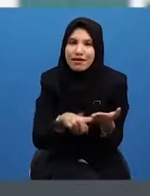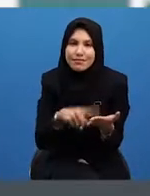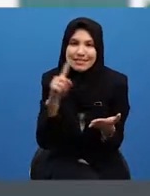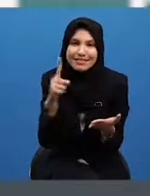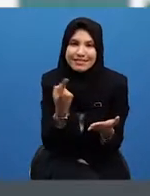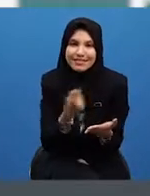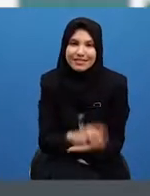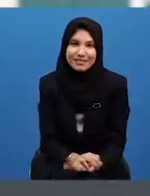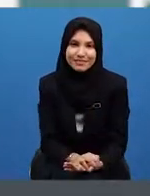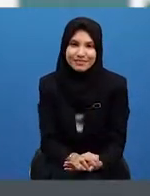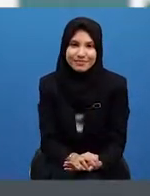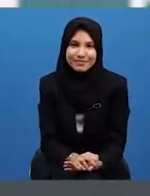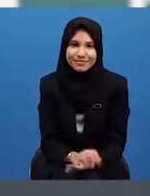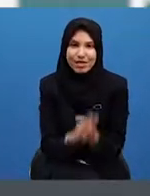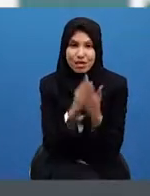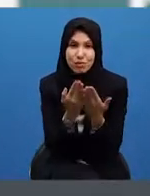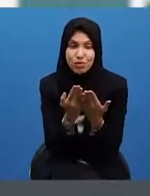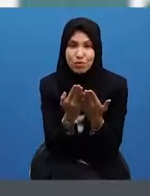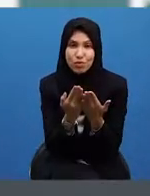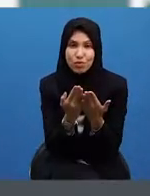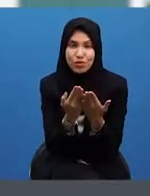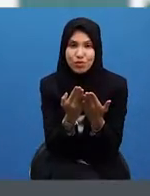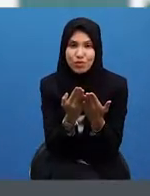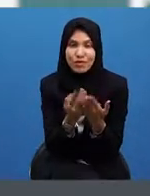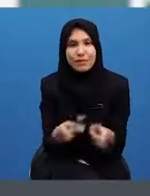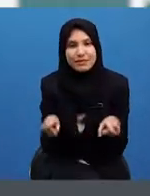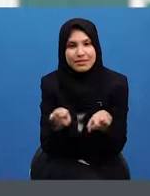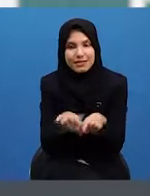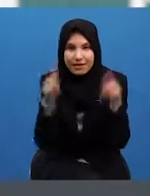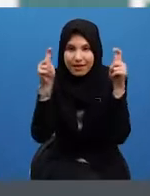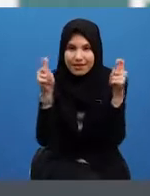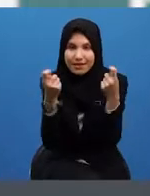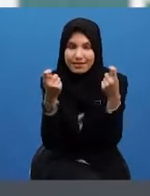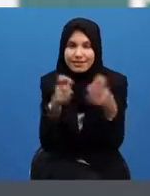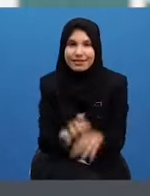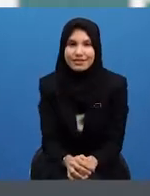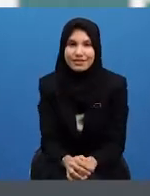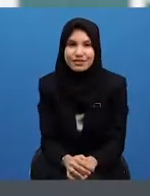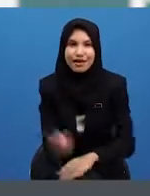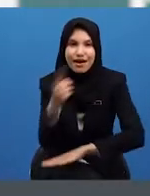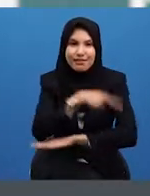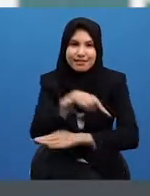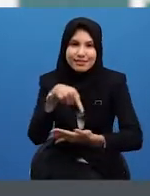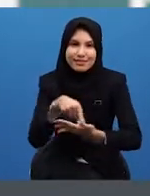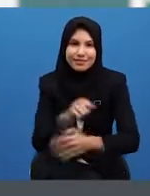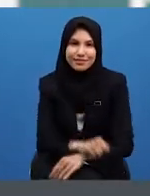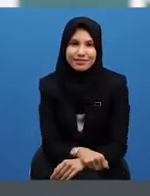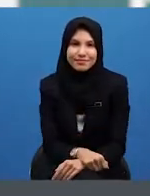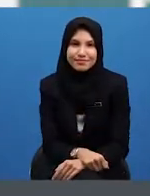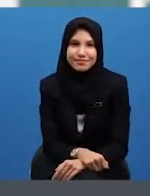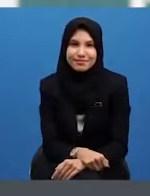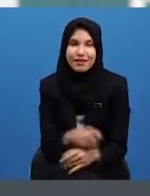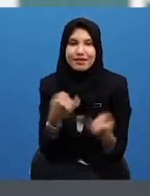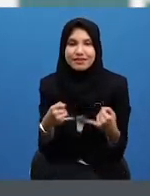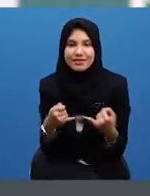sahaja buku rujukan yang berkaitan dengan topik hari ini jika